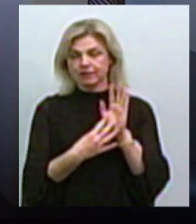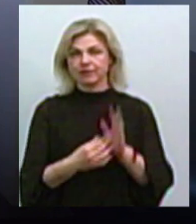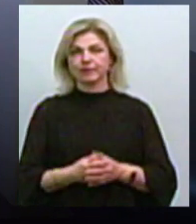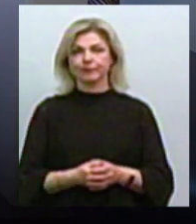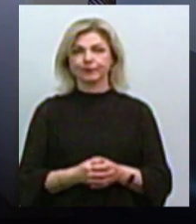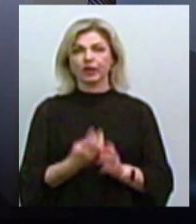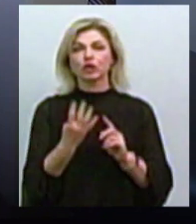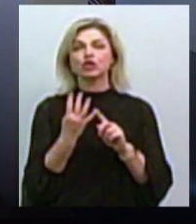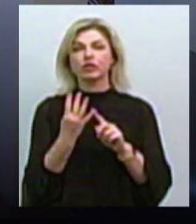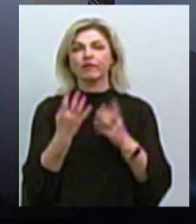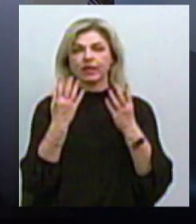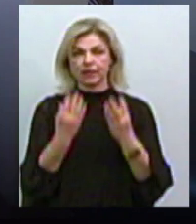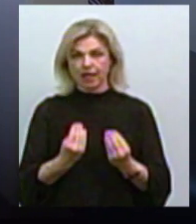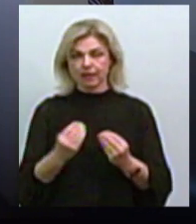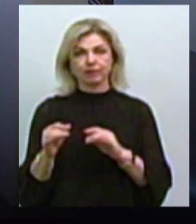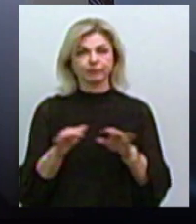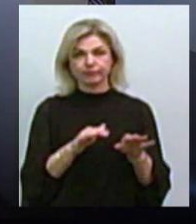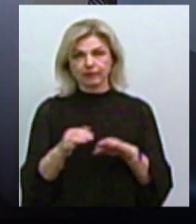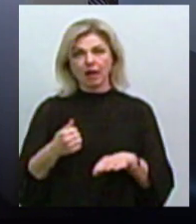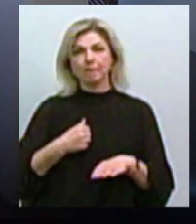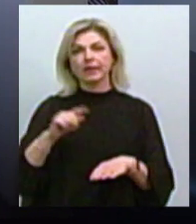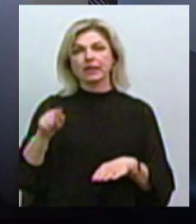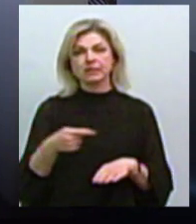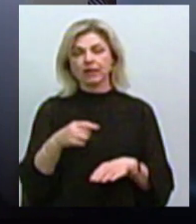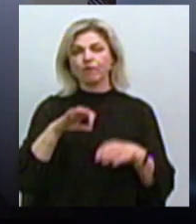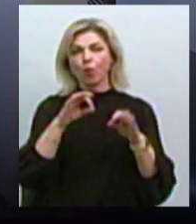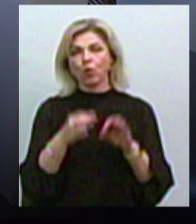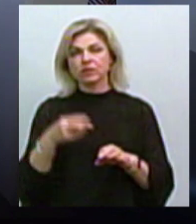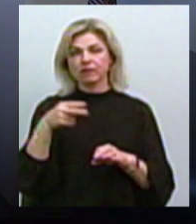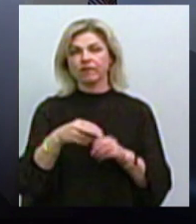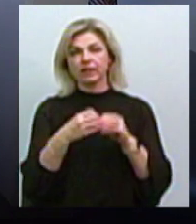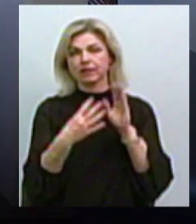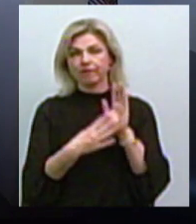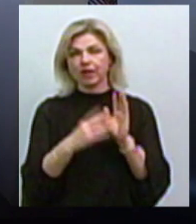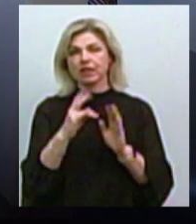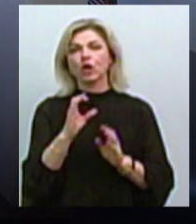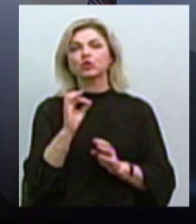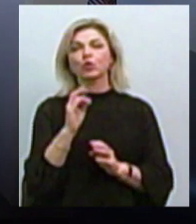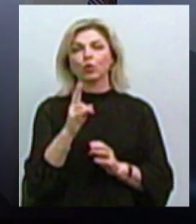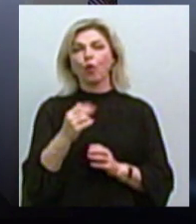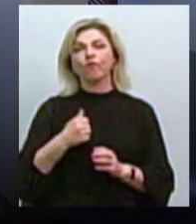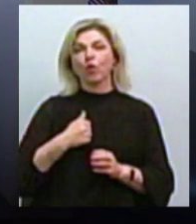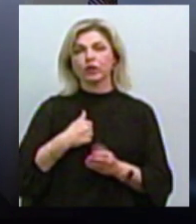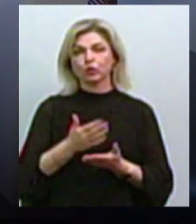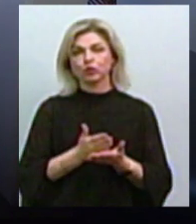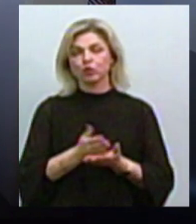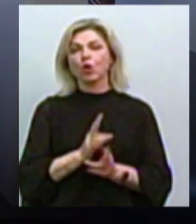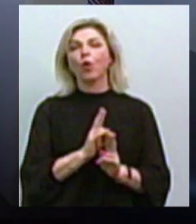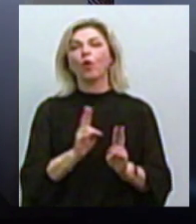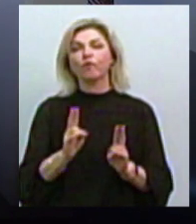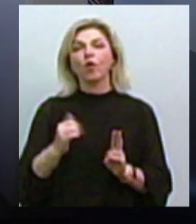2019. Четвертий день триває призовна кампанія «Осінь-2019» на строкову військову службу. Кого саме призивають